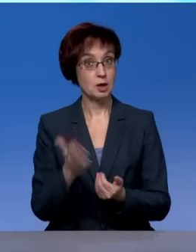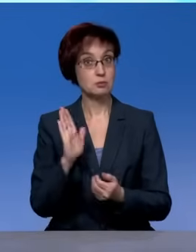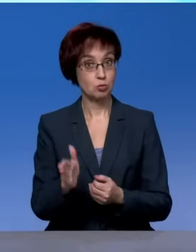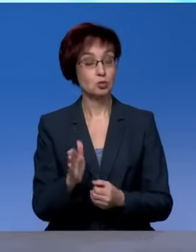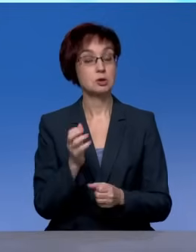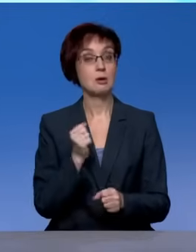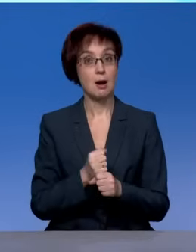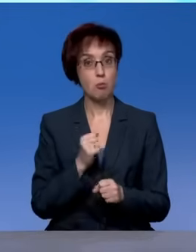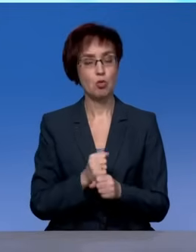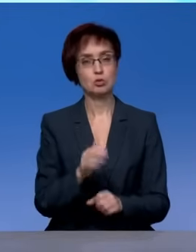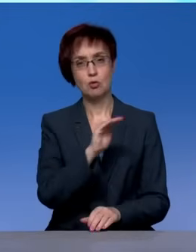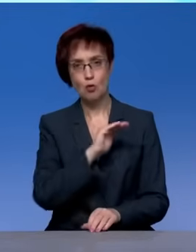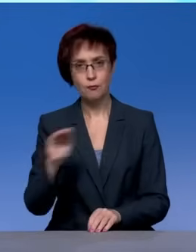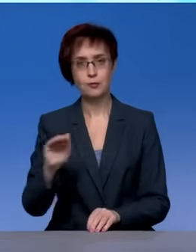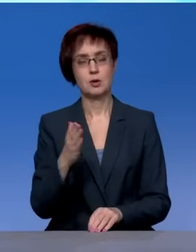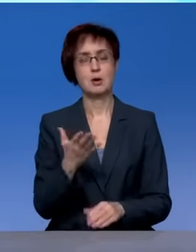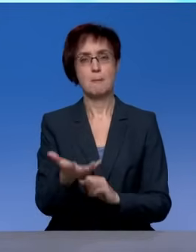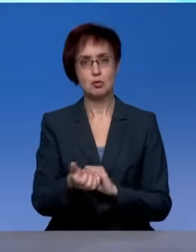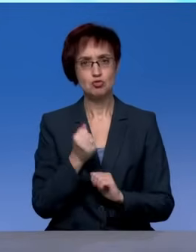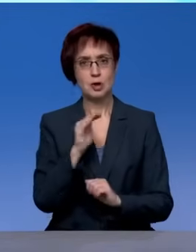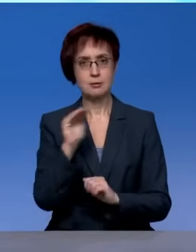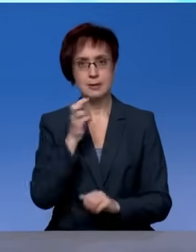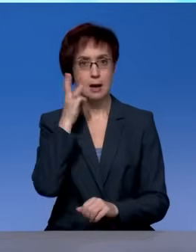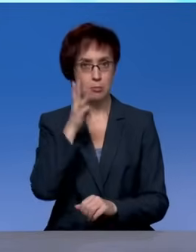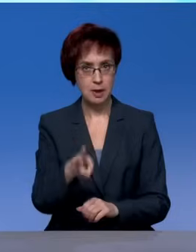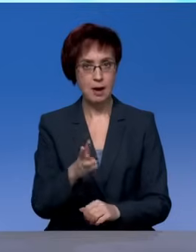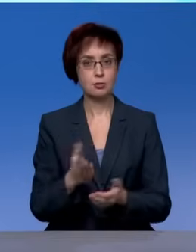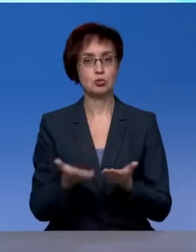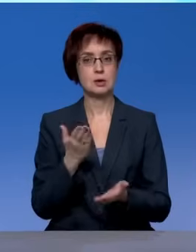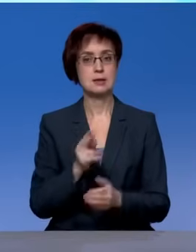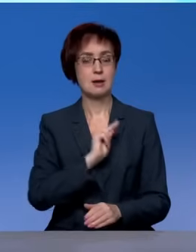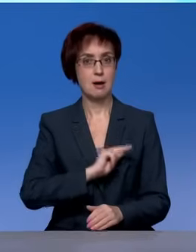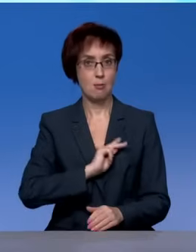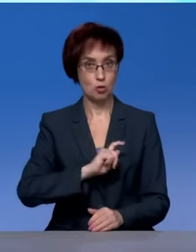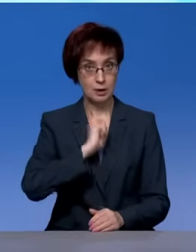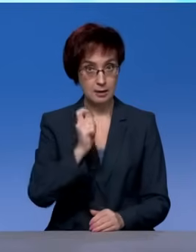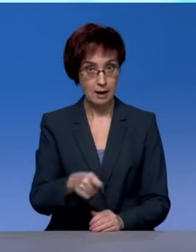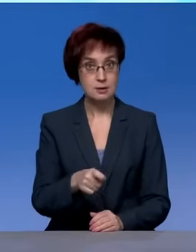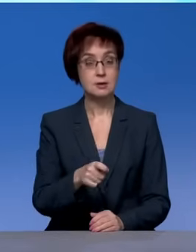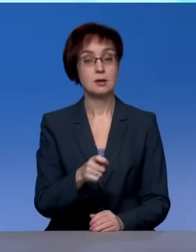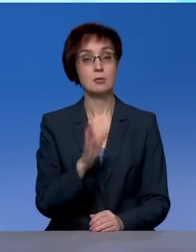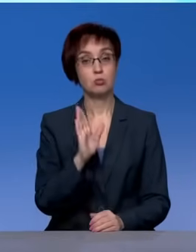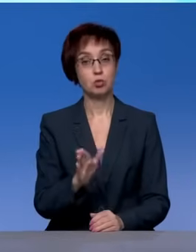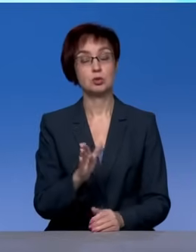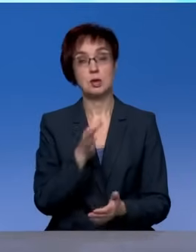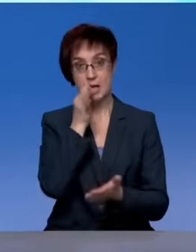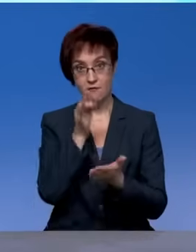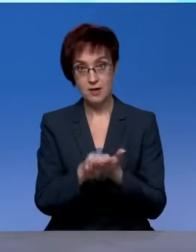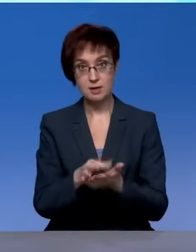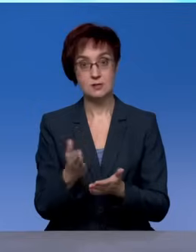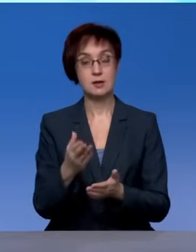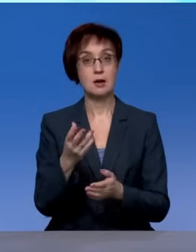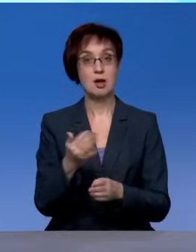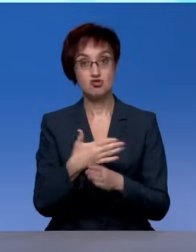получать белую зарплату, если работодатели их заставят, в том числе и власти, быть более ответственными и заниматься отчислениями